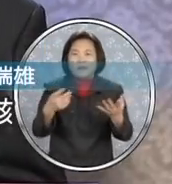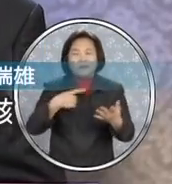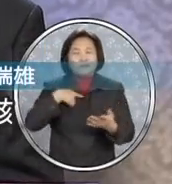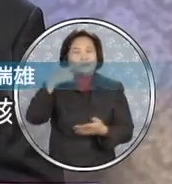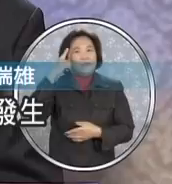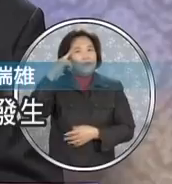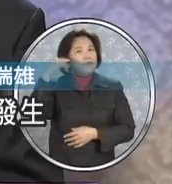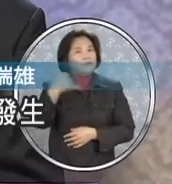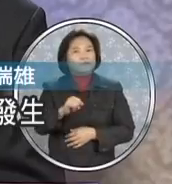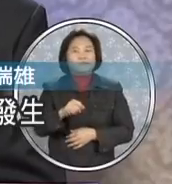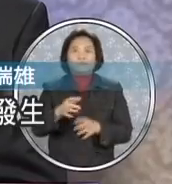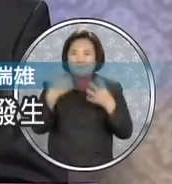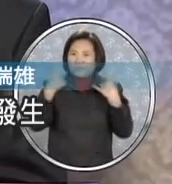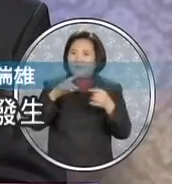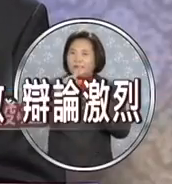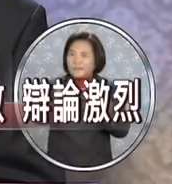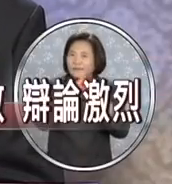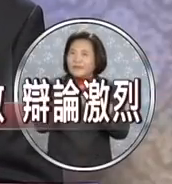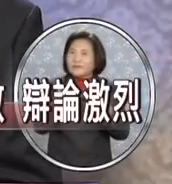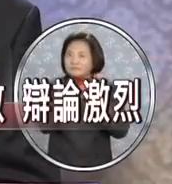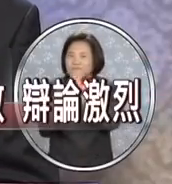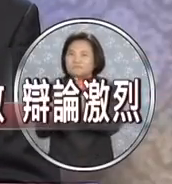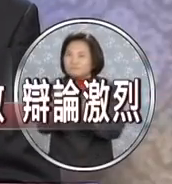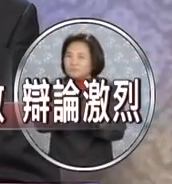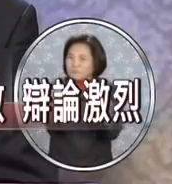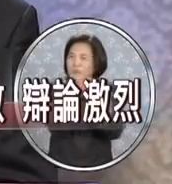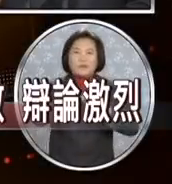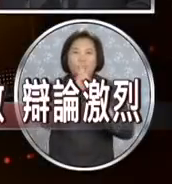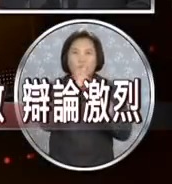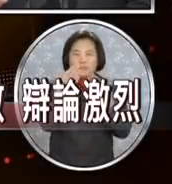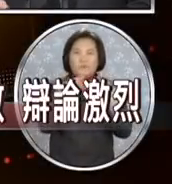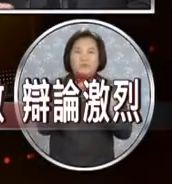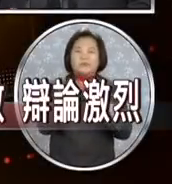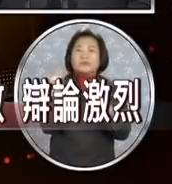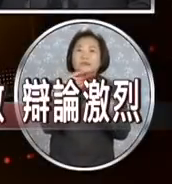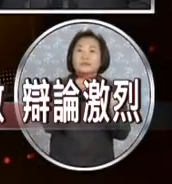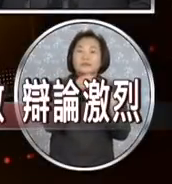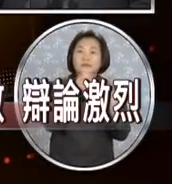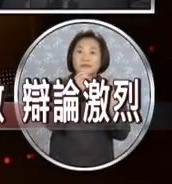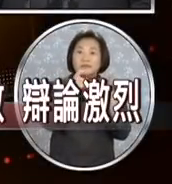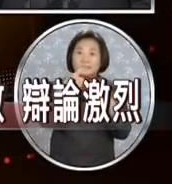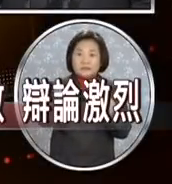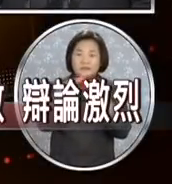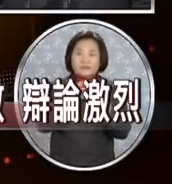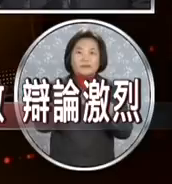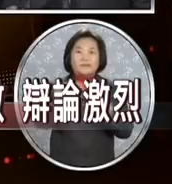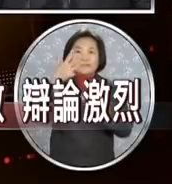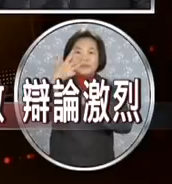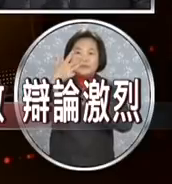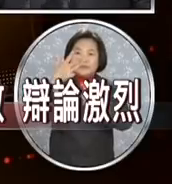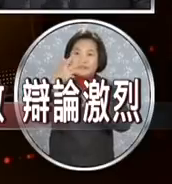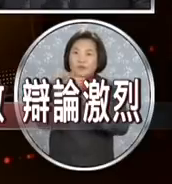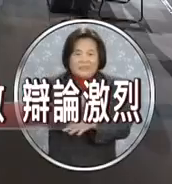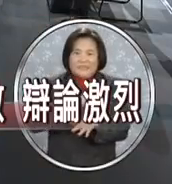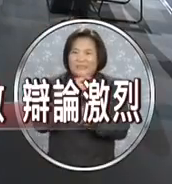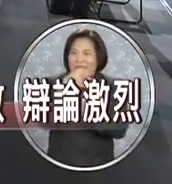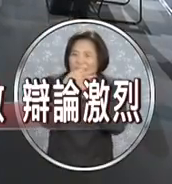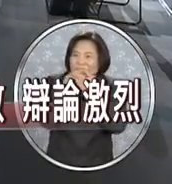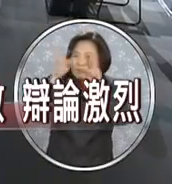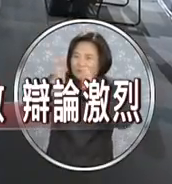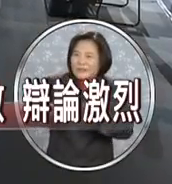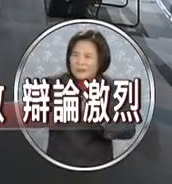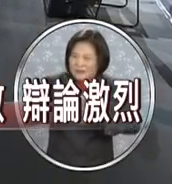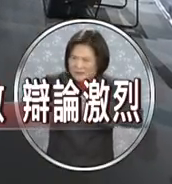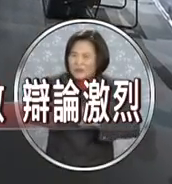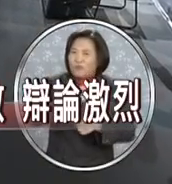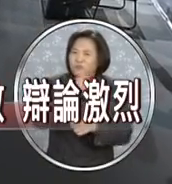应该预防它发生。 还有台湾朝着加入跨太平洋经济伙伴协议 TPP 做目标，在副手也各自阐述理念，规划产业升